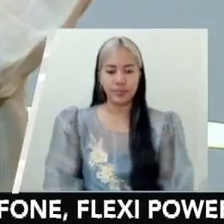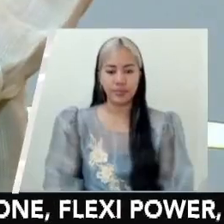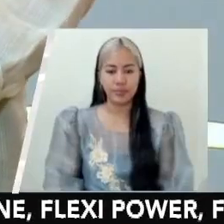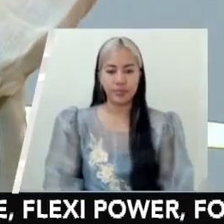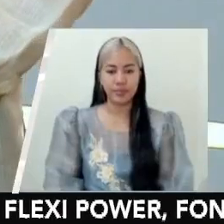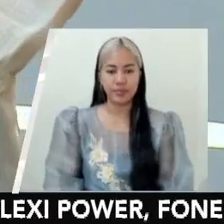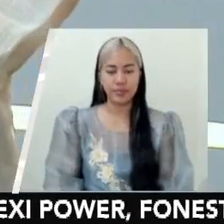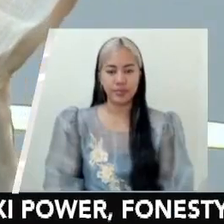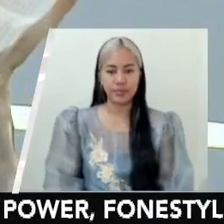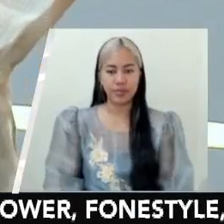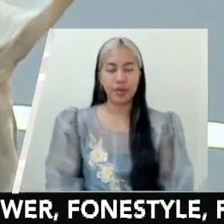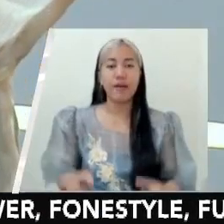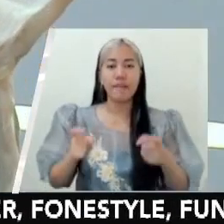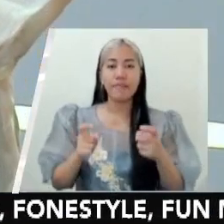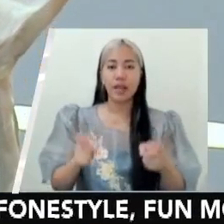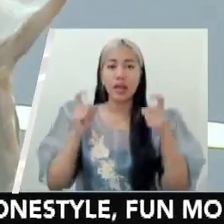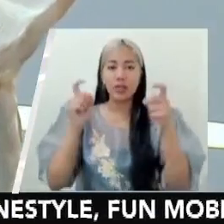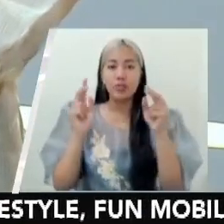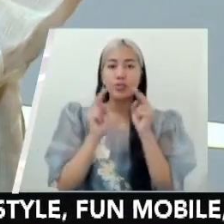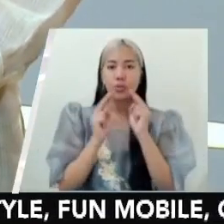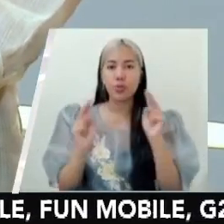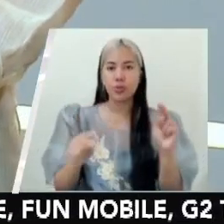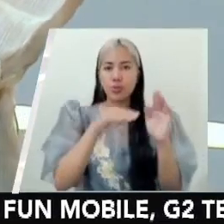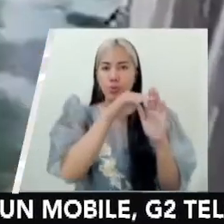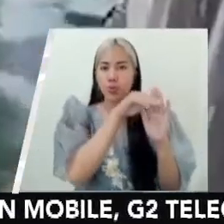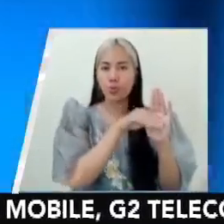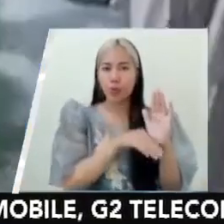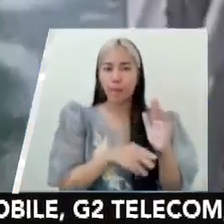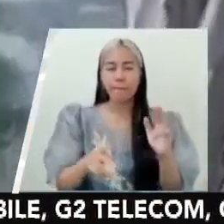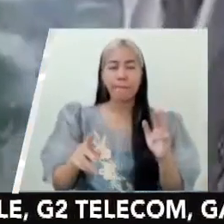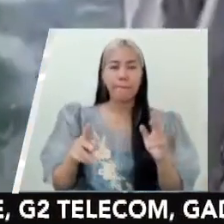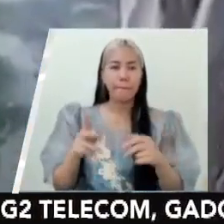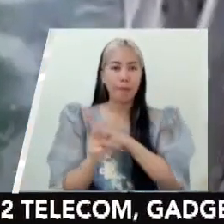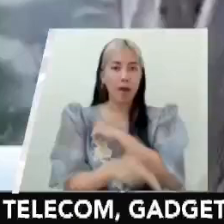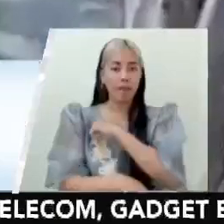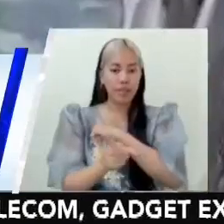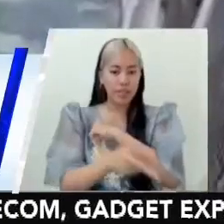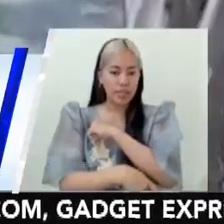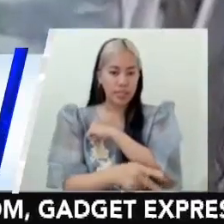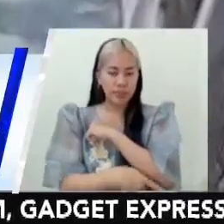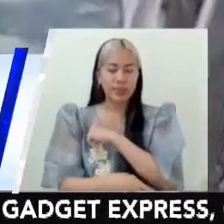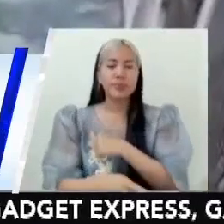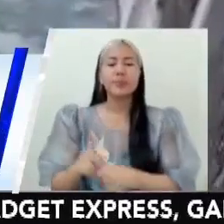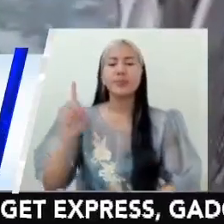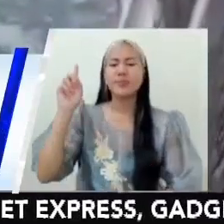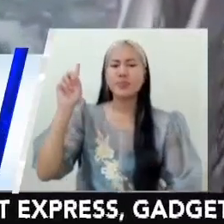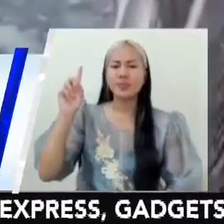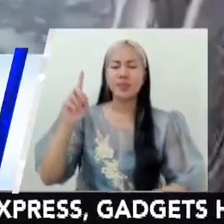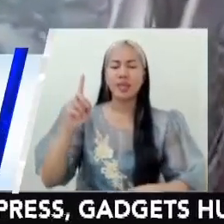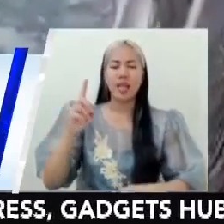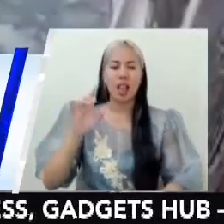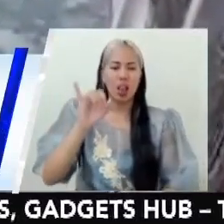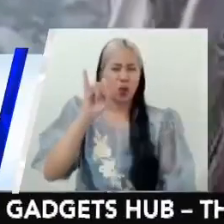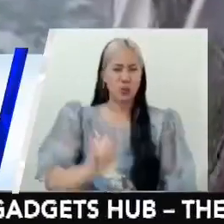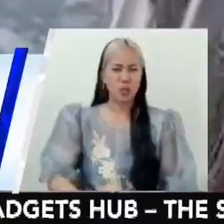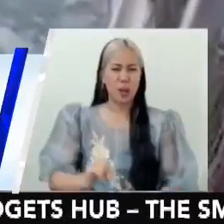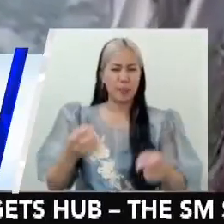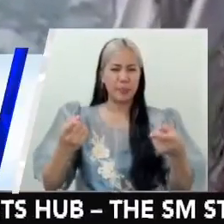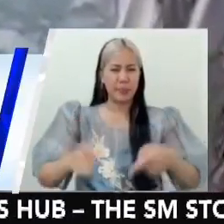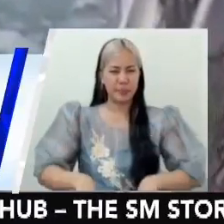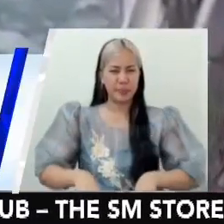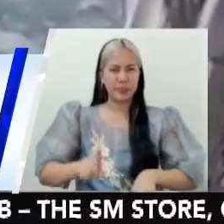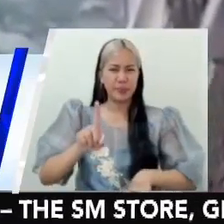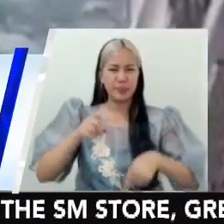Mabibilis na balita tayo sa mga probinsya, sumalpok sa papatawid na SUV sa Bantay, Ilocos Sur ang isang motorsiklo. Sugatan ang rider